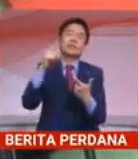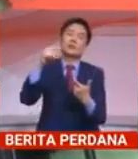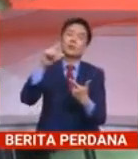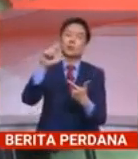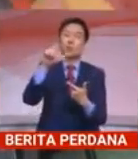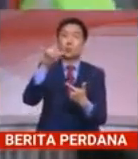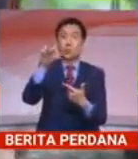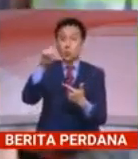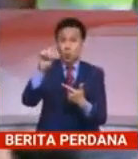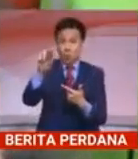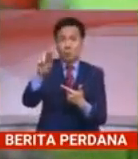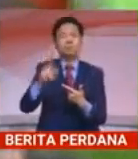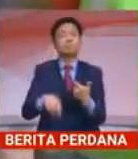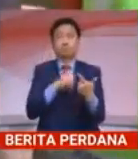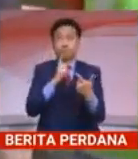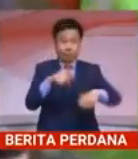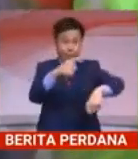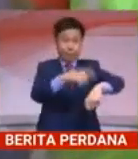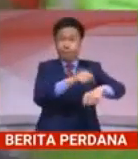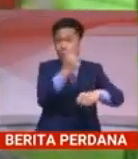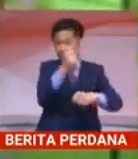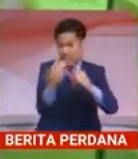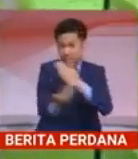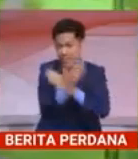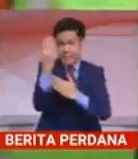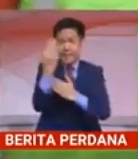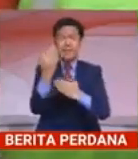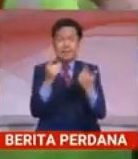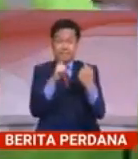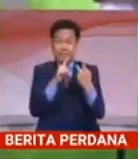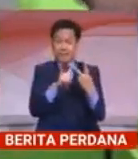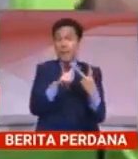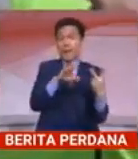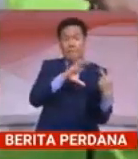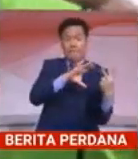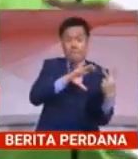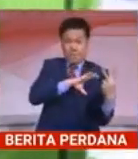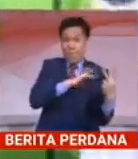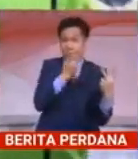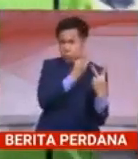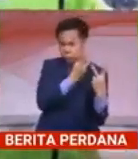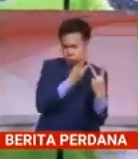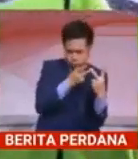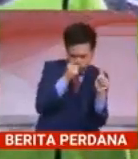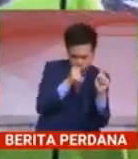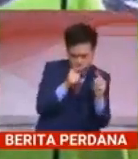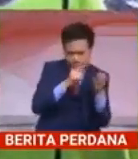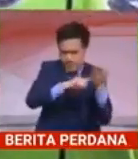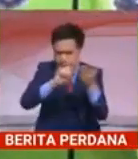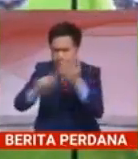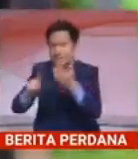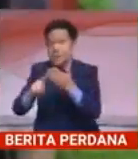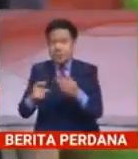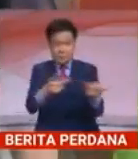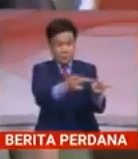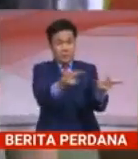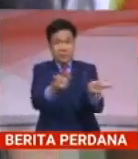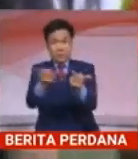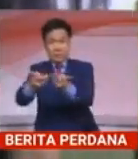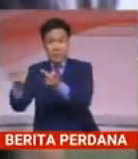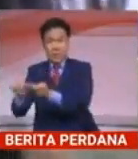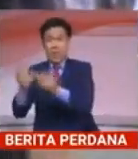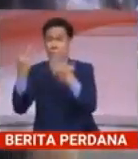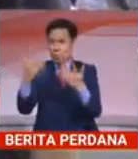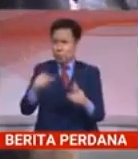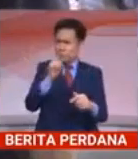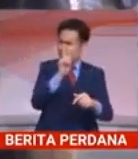pukul 10 pagi turut disertai Polis Diraja Malaysia PDRM. Kesemua premis terbabit juga sudah diambil tindakan dalam